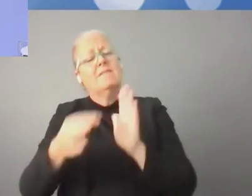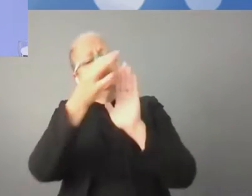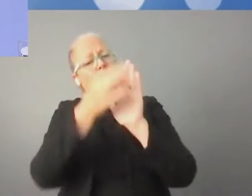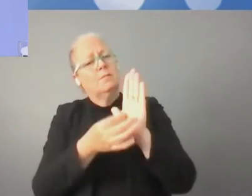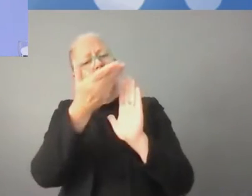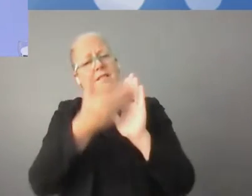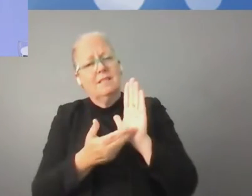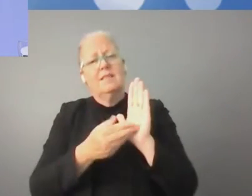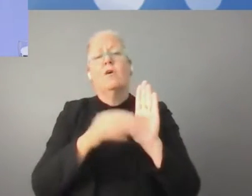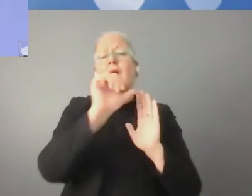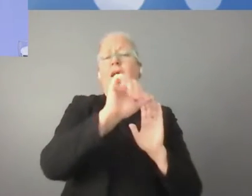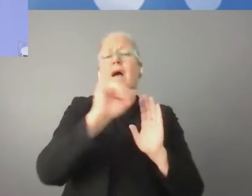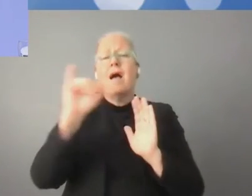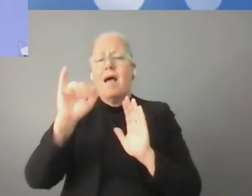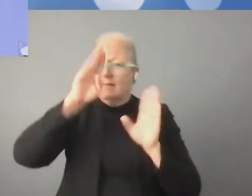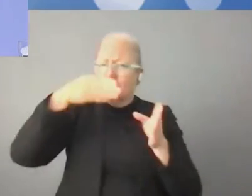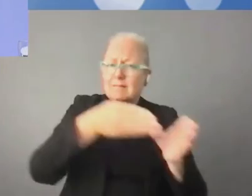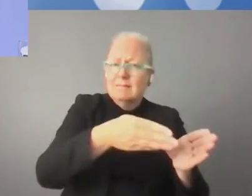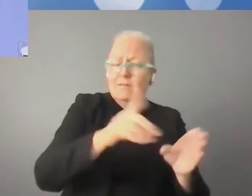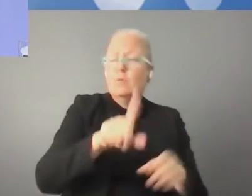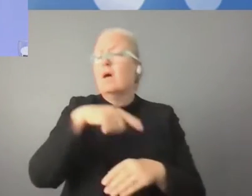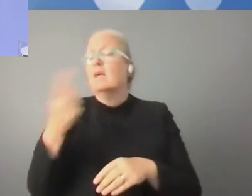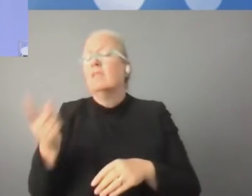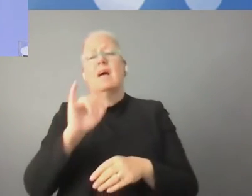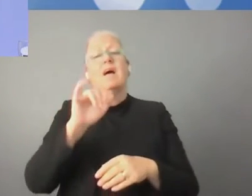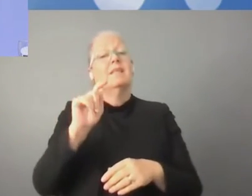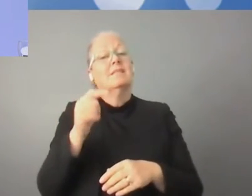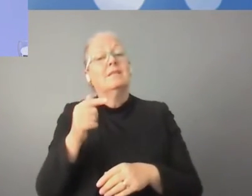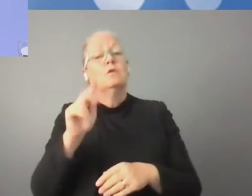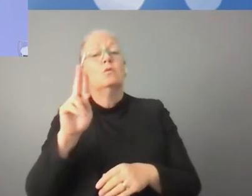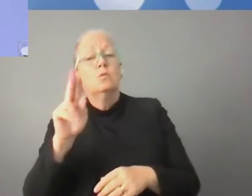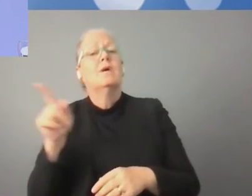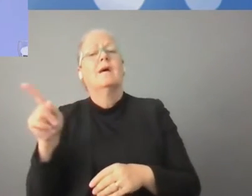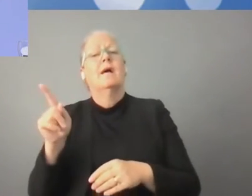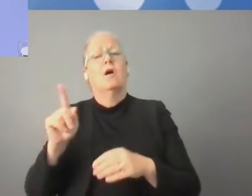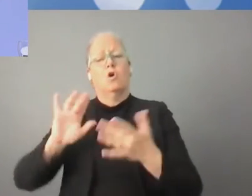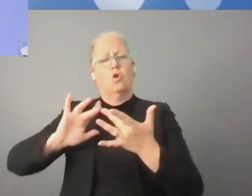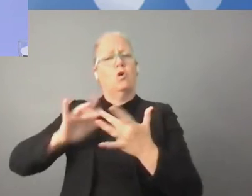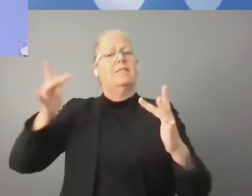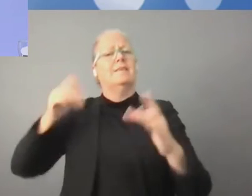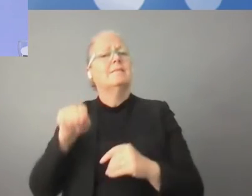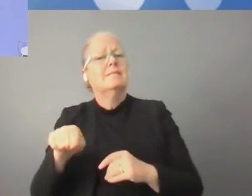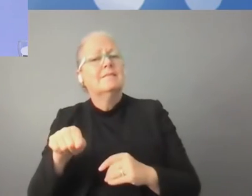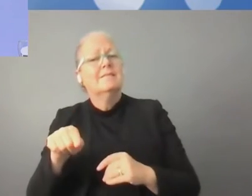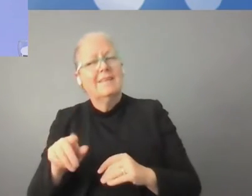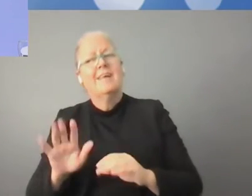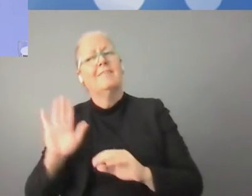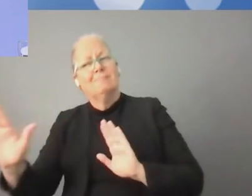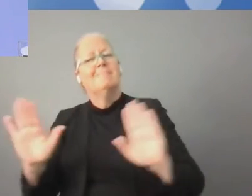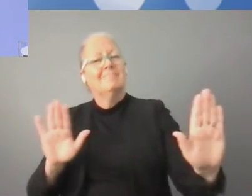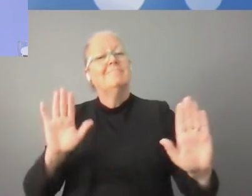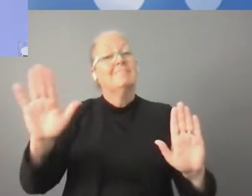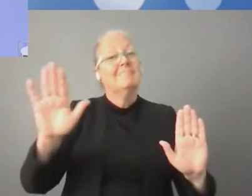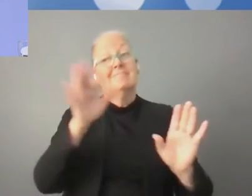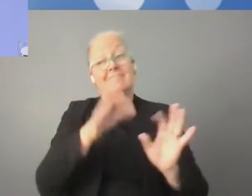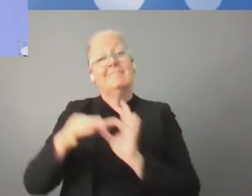организации или агентства ООН также уже положили фундамент для регулирования, например, искусственного